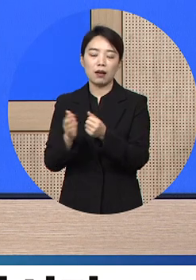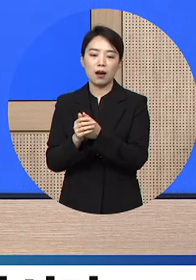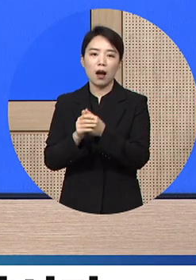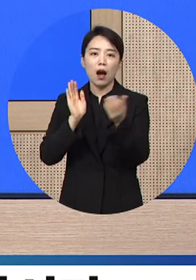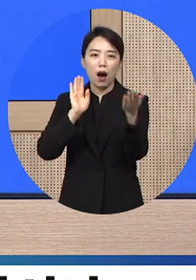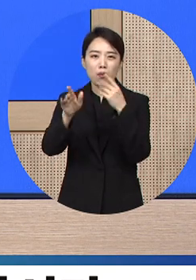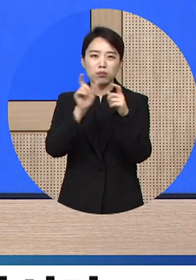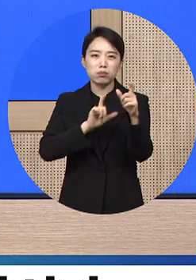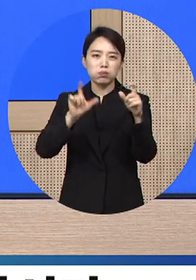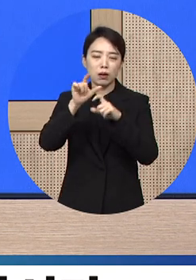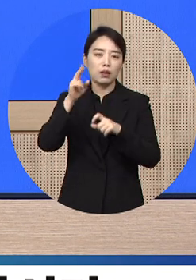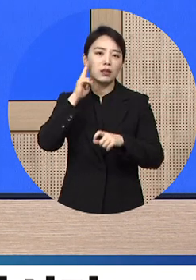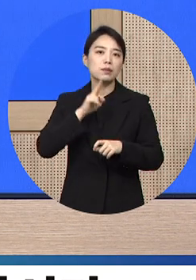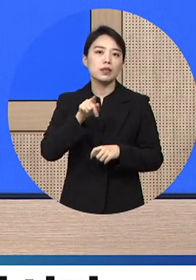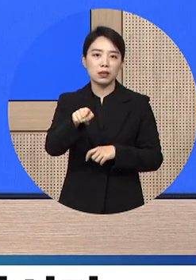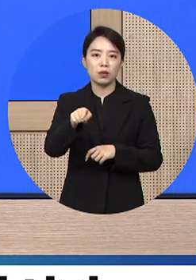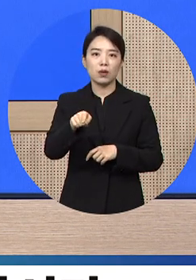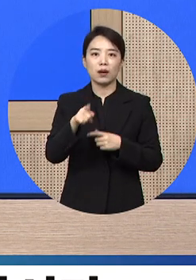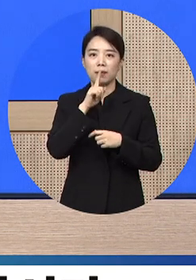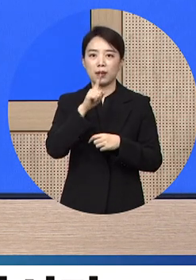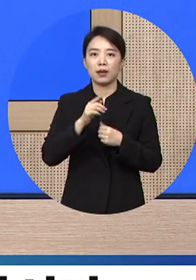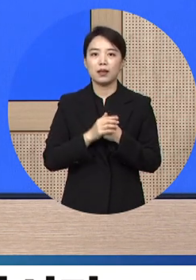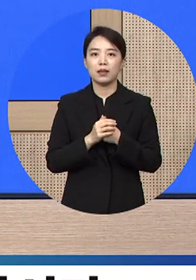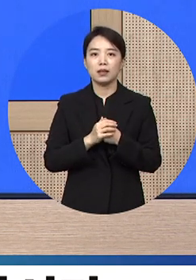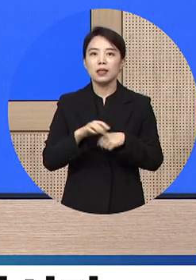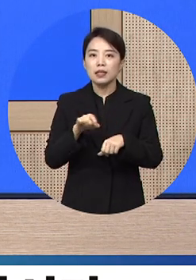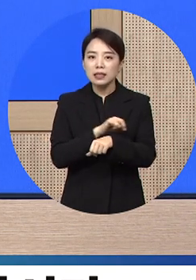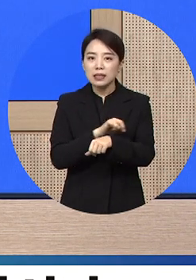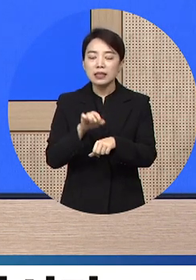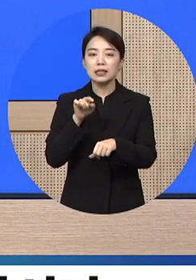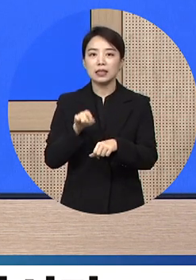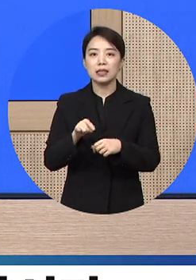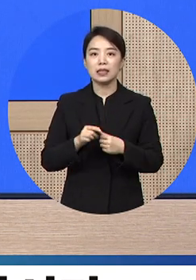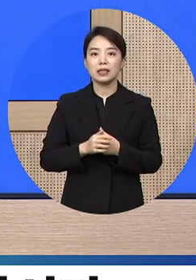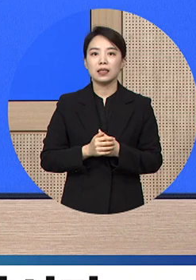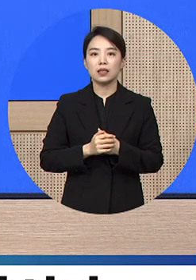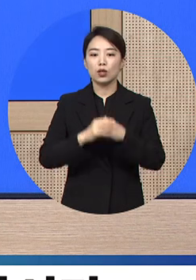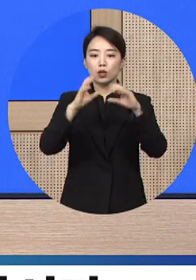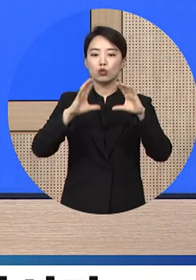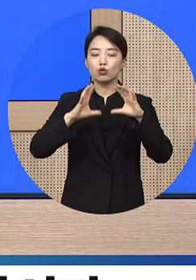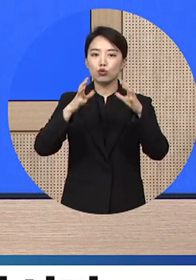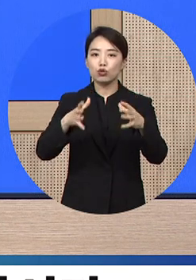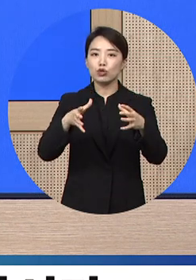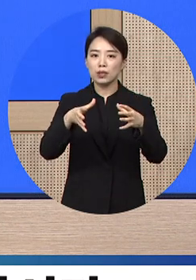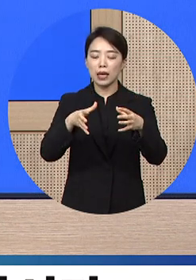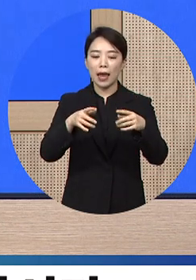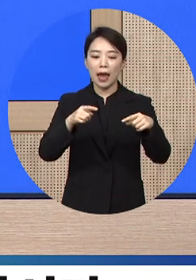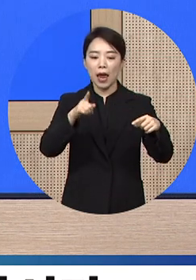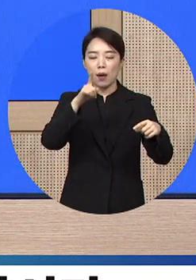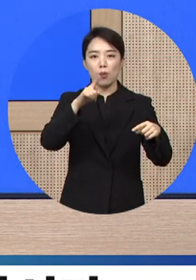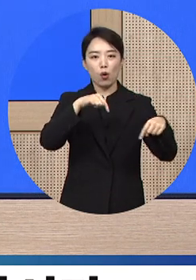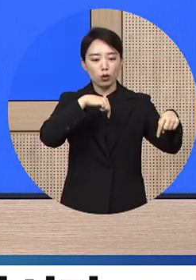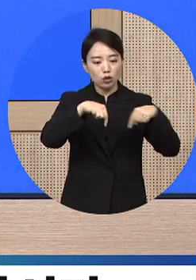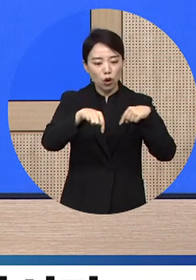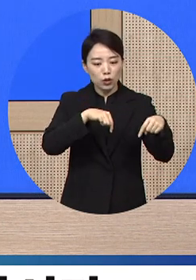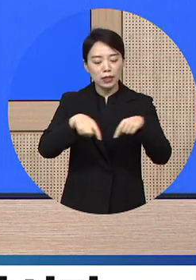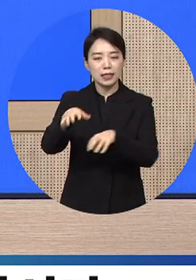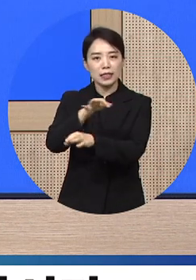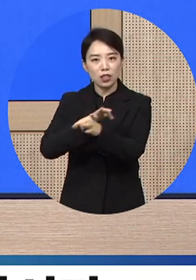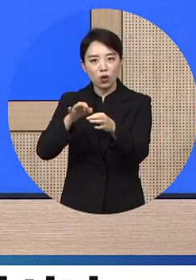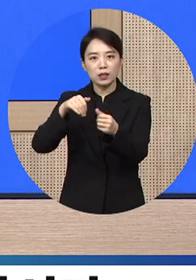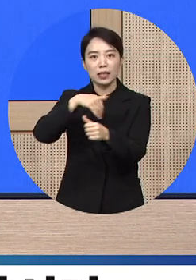것이라고 많은 전문가들이 예측을 하고 있습니다. 특히 이 국제 정치 경제 상황 또